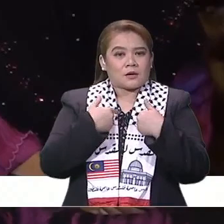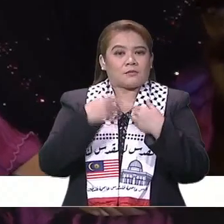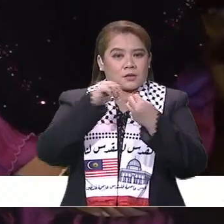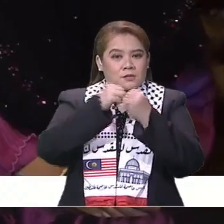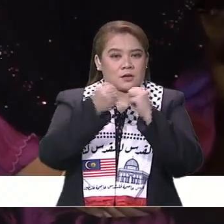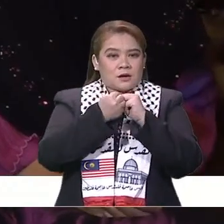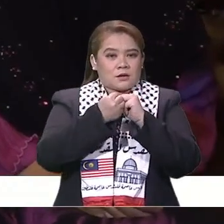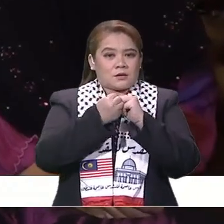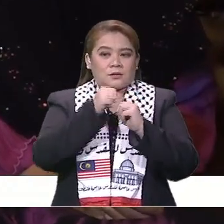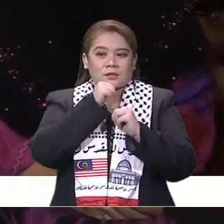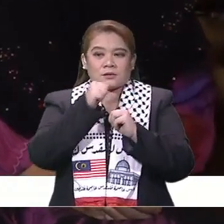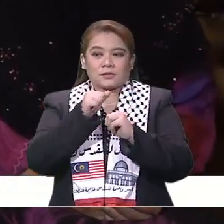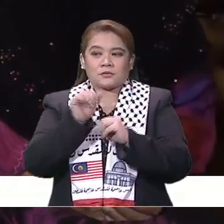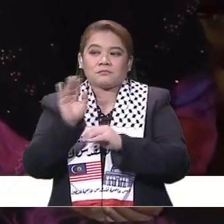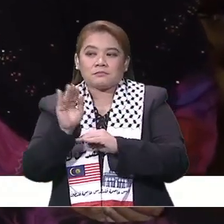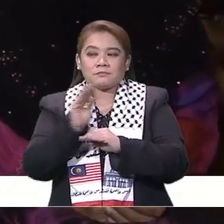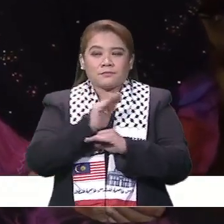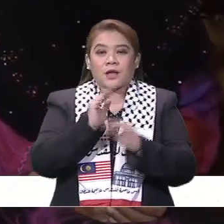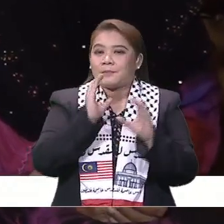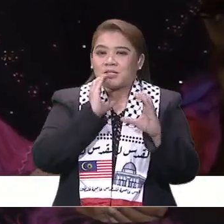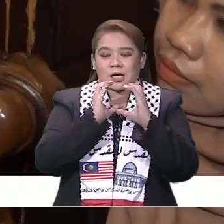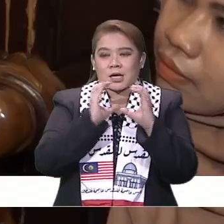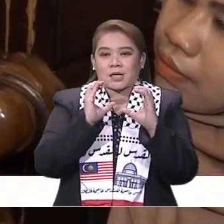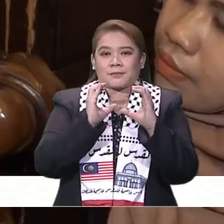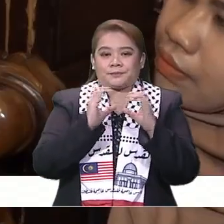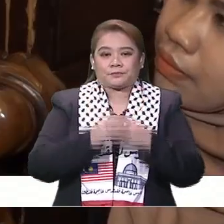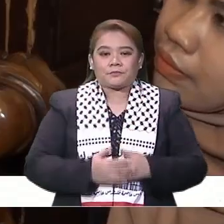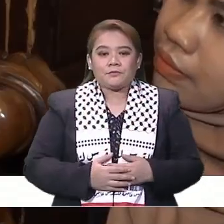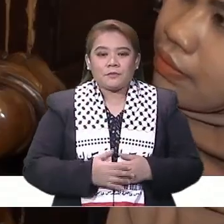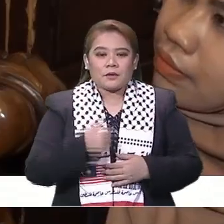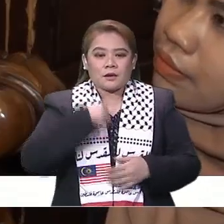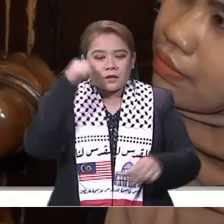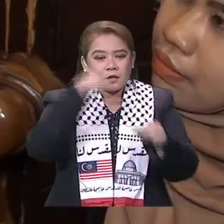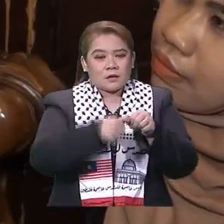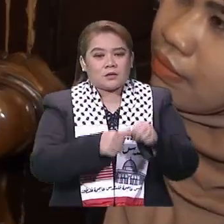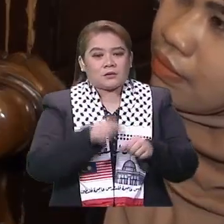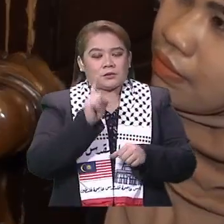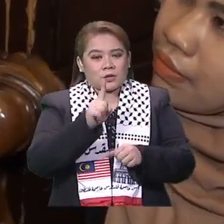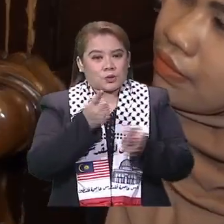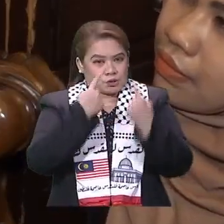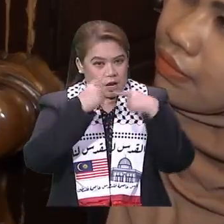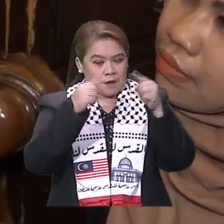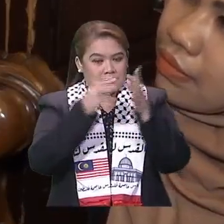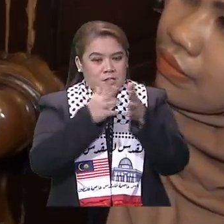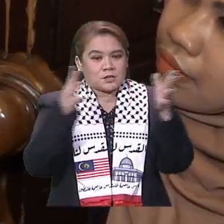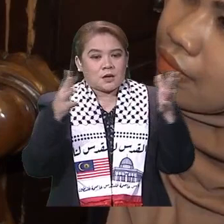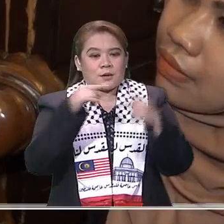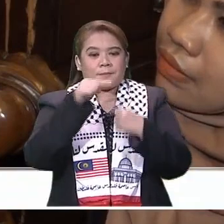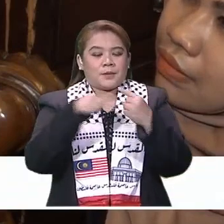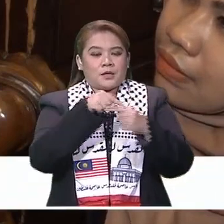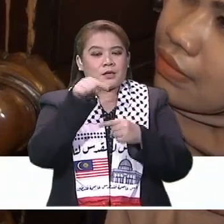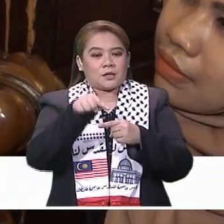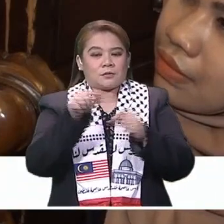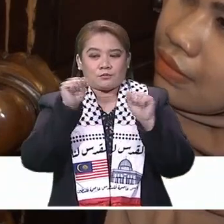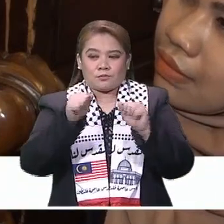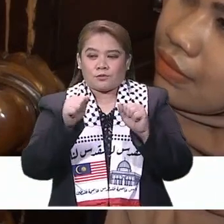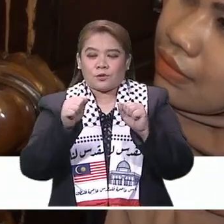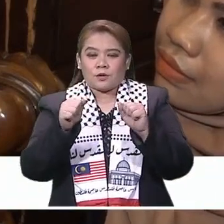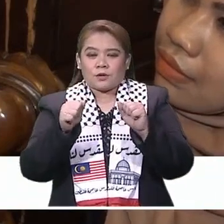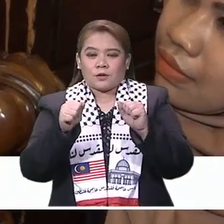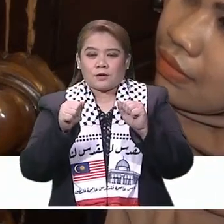hingga tidak bertegur sapa untuk beberapa tahun. Dan seingat saya, satu pencapaian besar ialah apabila dia dapat